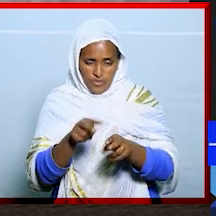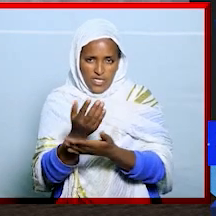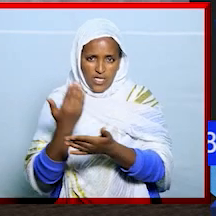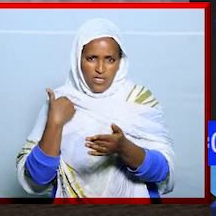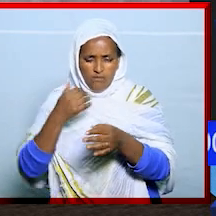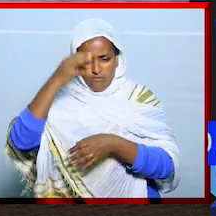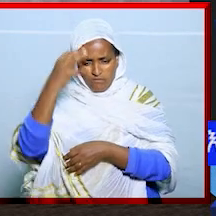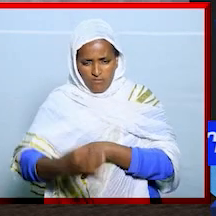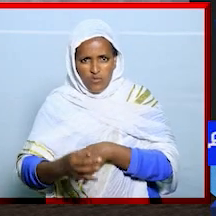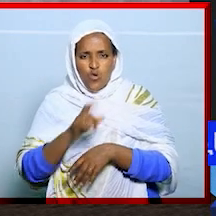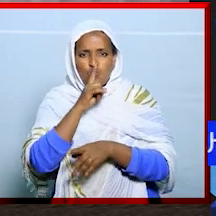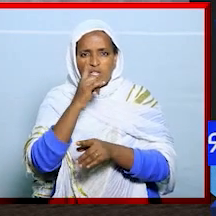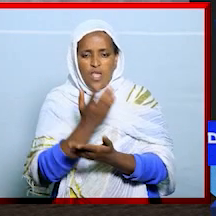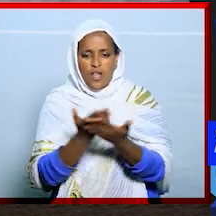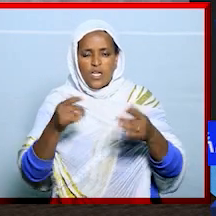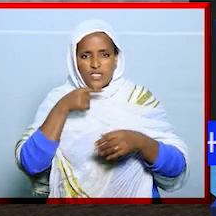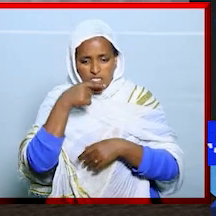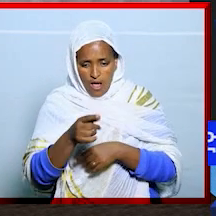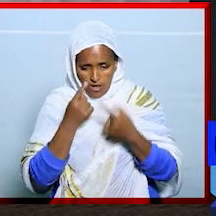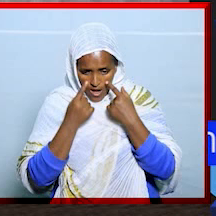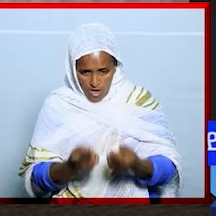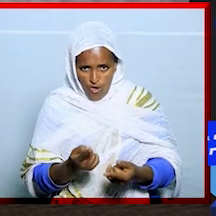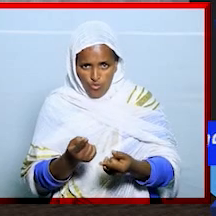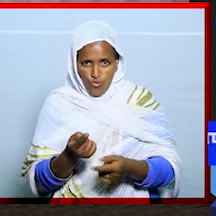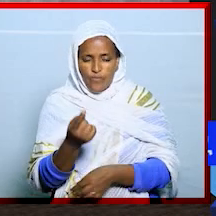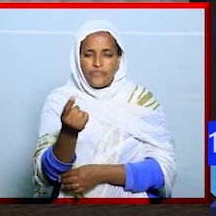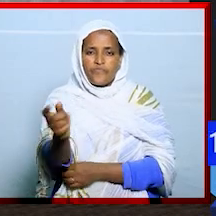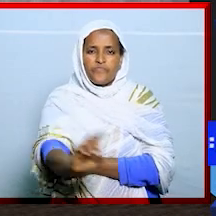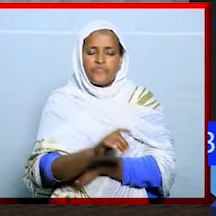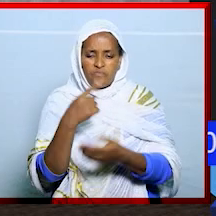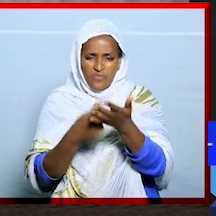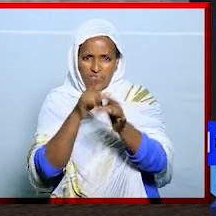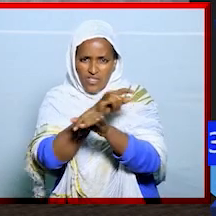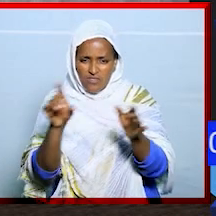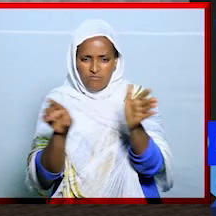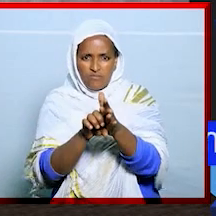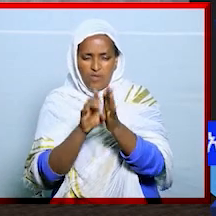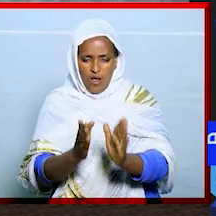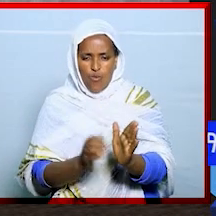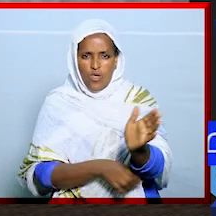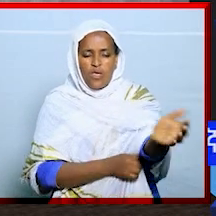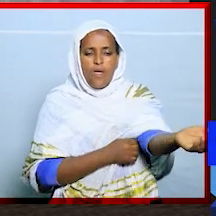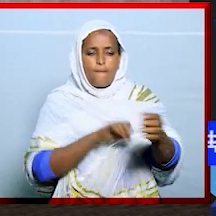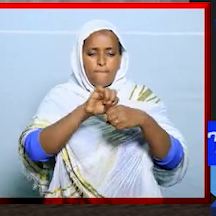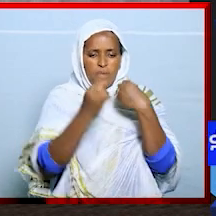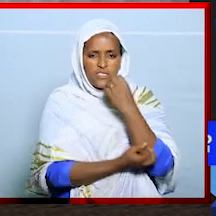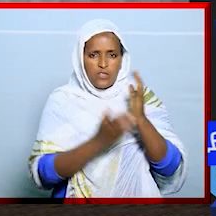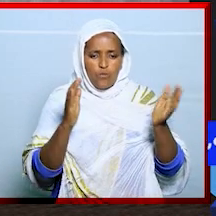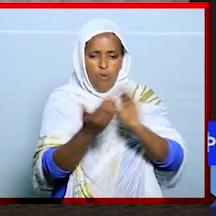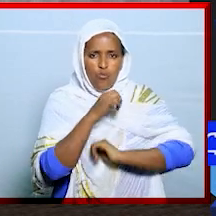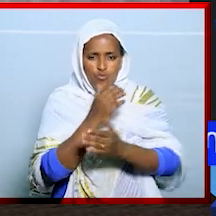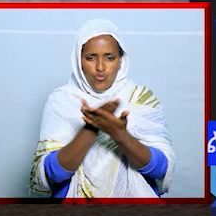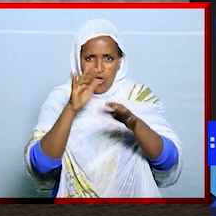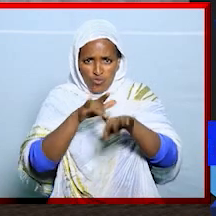ቅድም ቁርጥ ባለ እውነተኛ ነገር ሲናገር እንዳየ ነው። እንዲህ ስፔኩሌሽን የሆኑ ያን ያህል መሰረታዊ